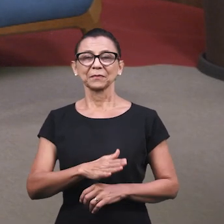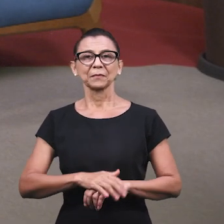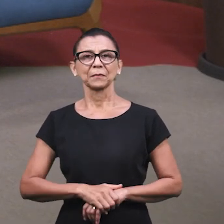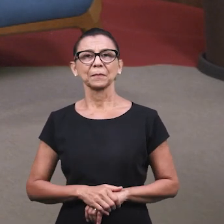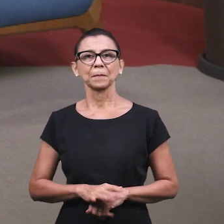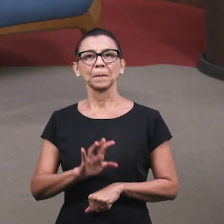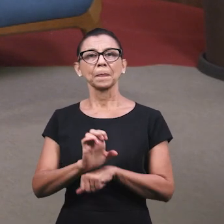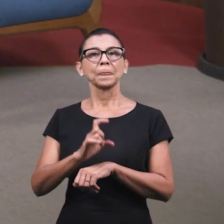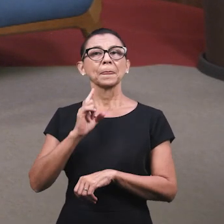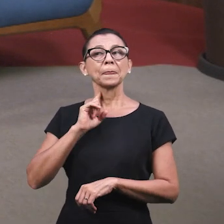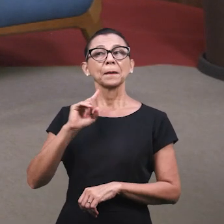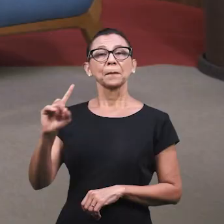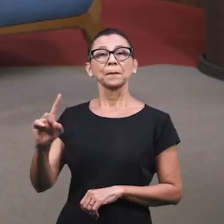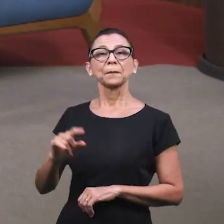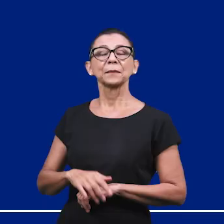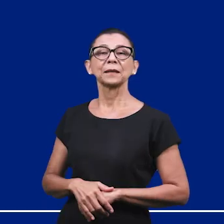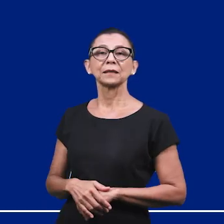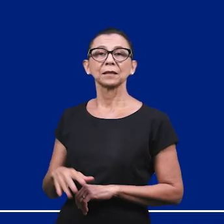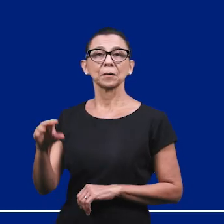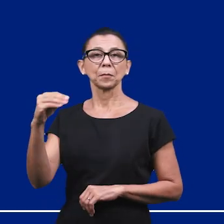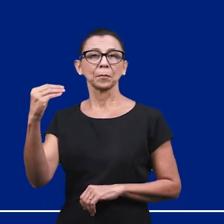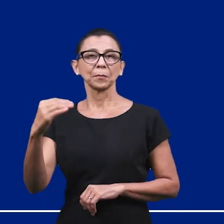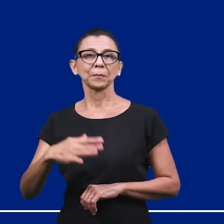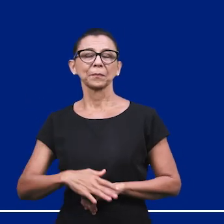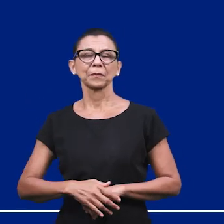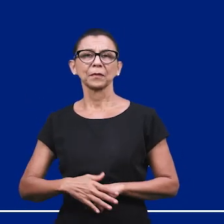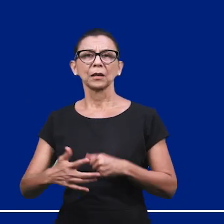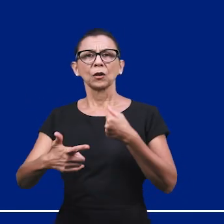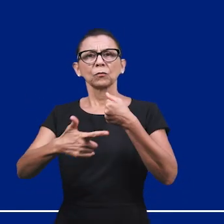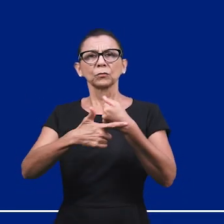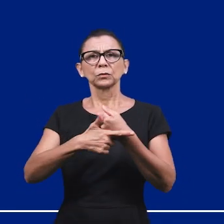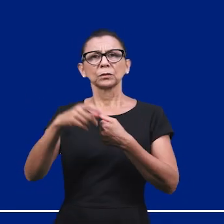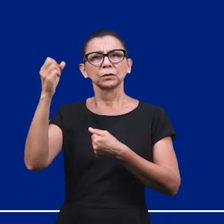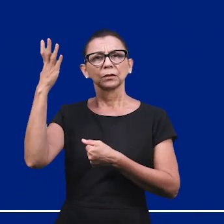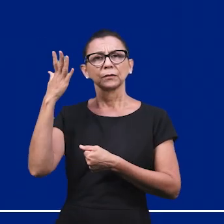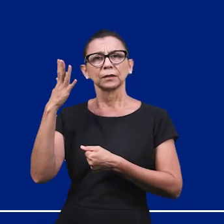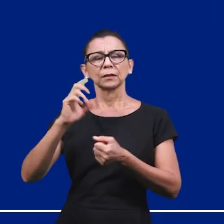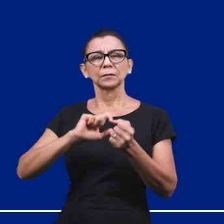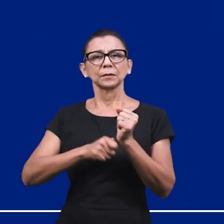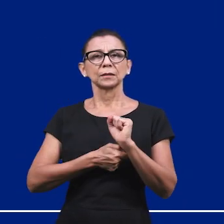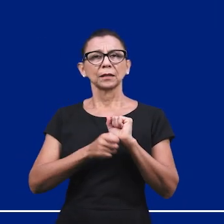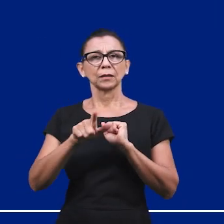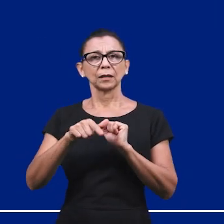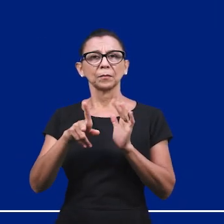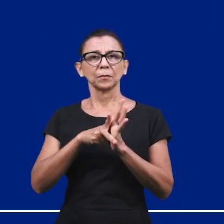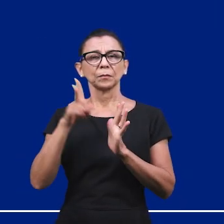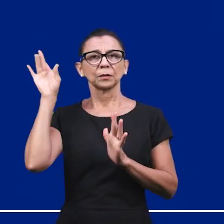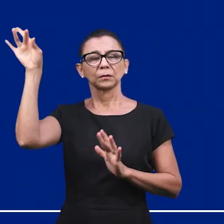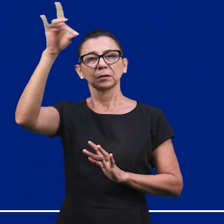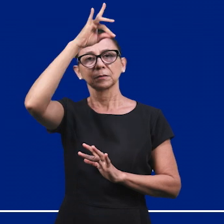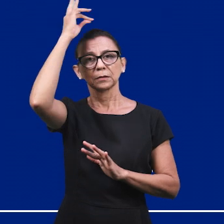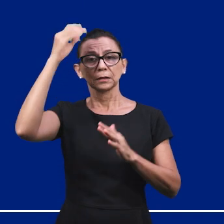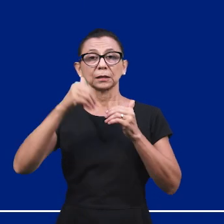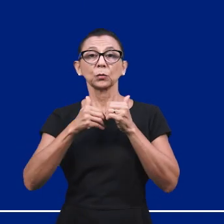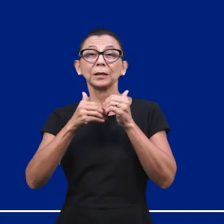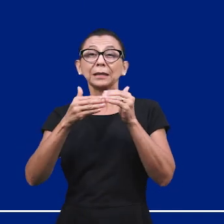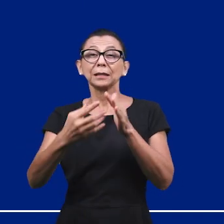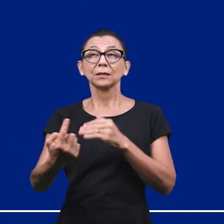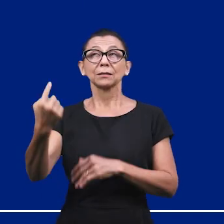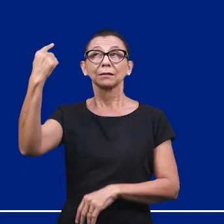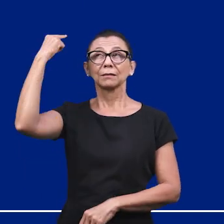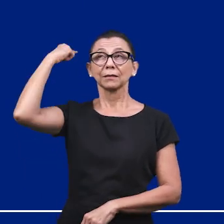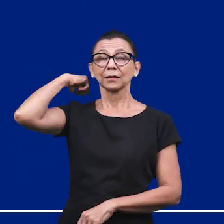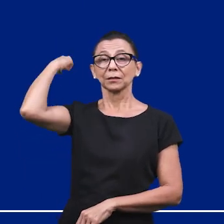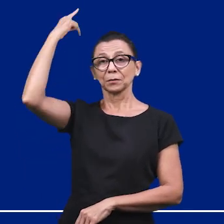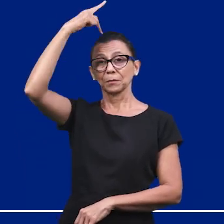Souza, d'Aimorès, Minas-Gerais, a dit « La fonction de révéler le mystère est le Saint-Esprit qui a donné